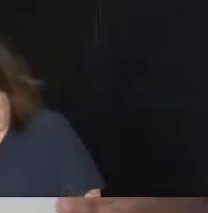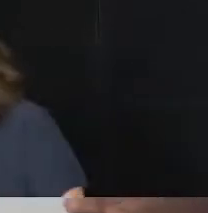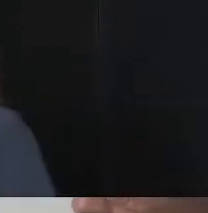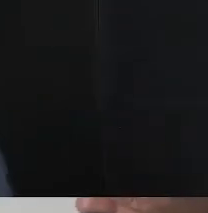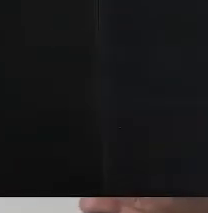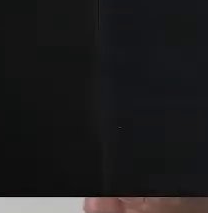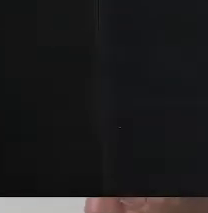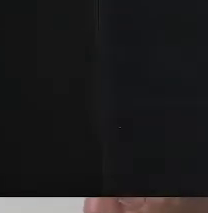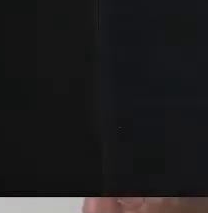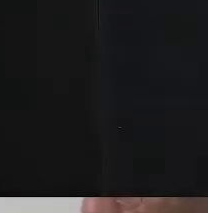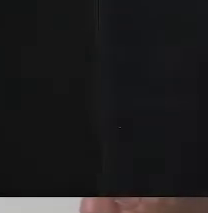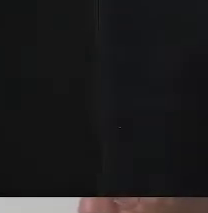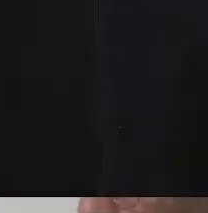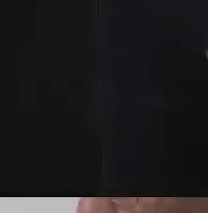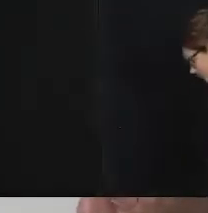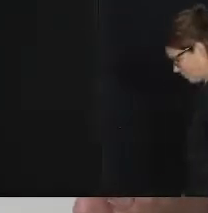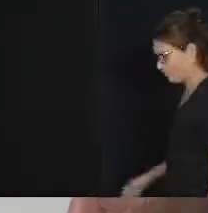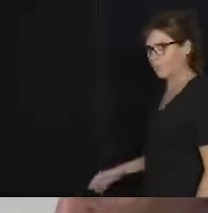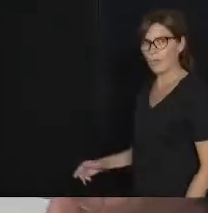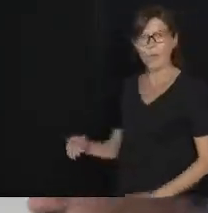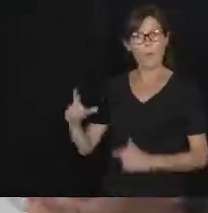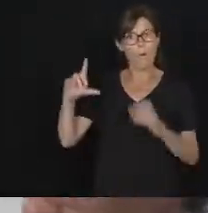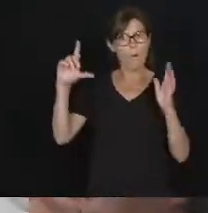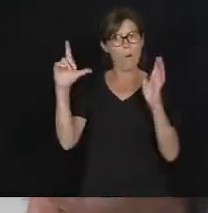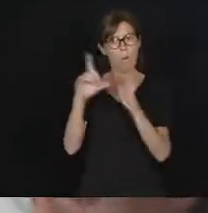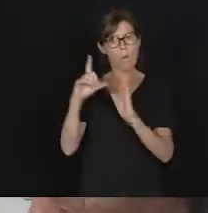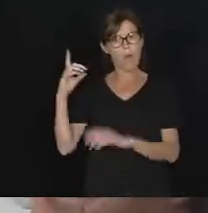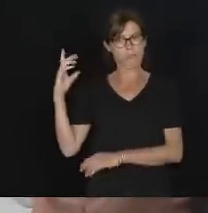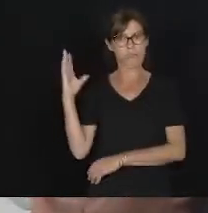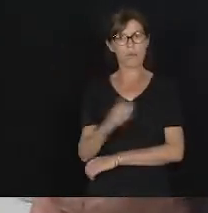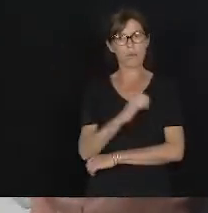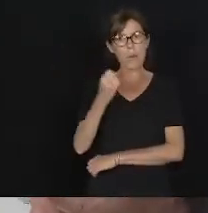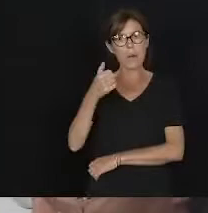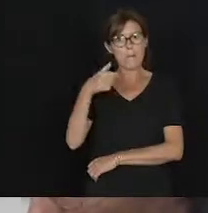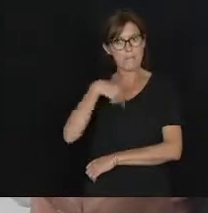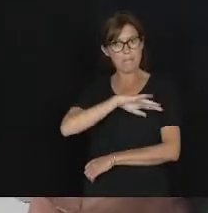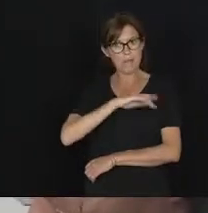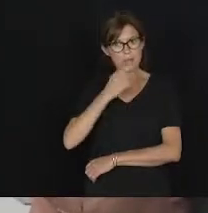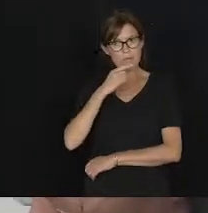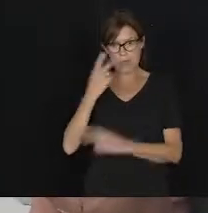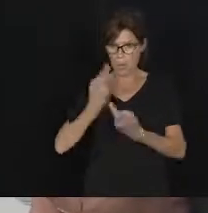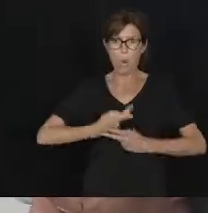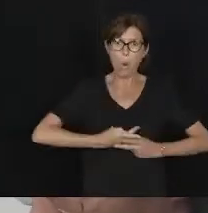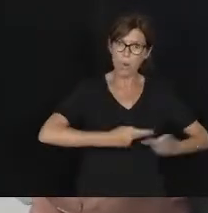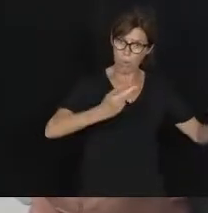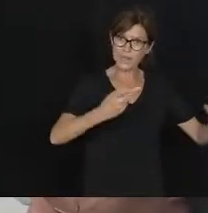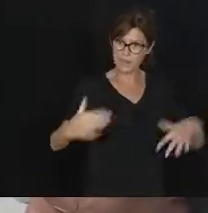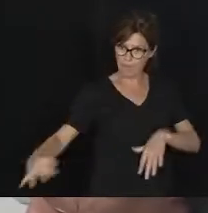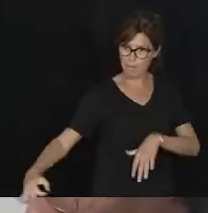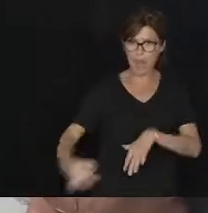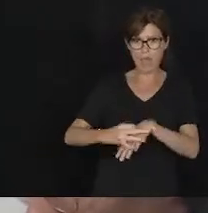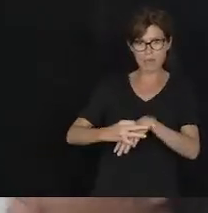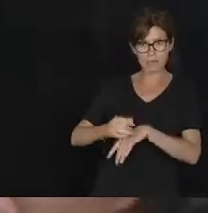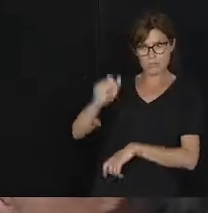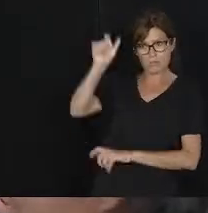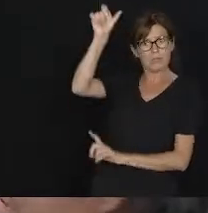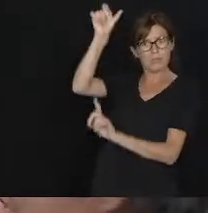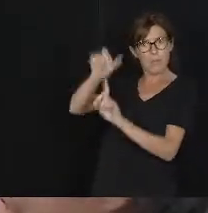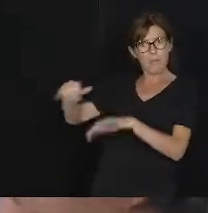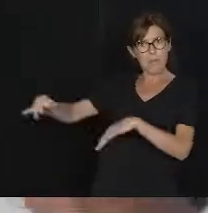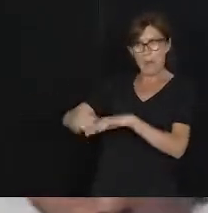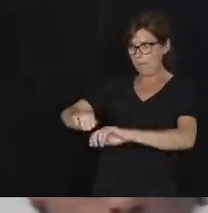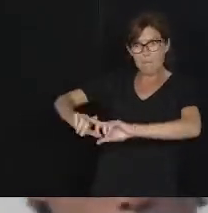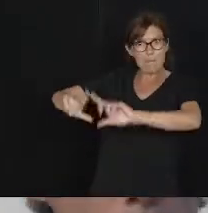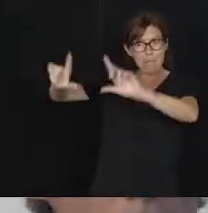que, très concrètement, elle autorise le mariage malgré l'absence du mari mobilisé, même lorsqu'il est sur le front,